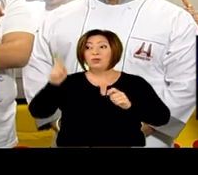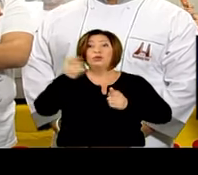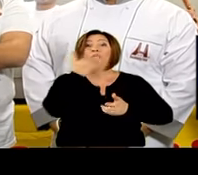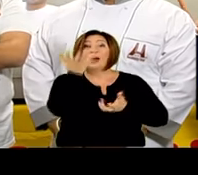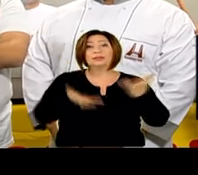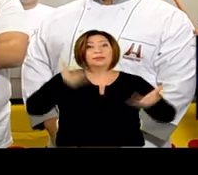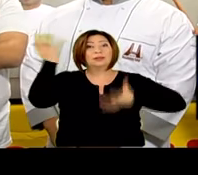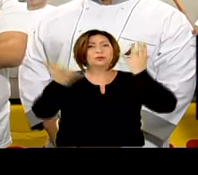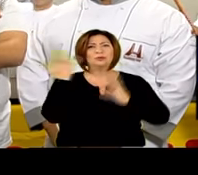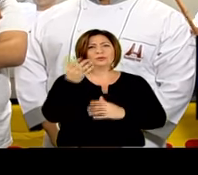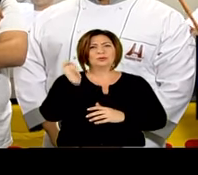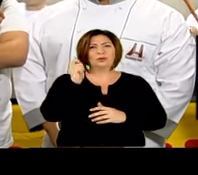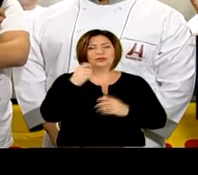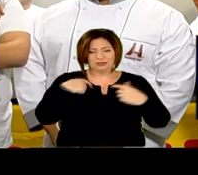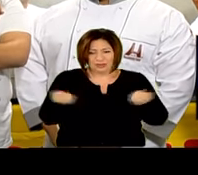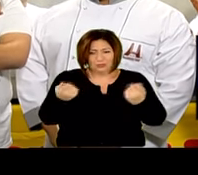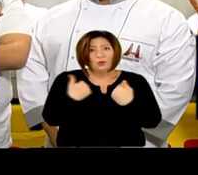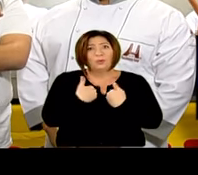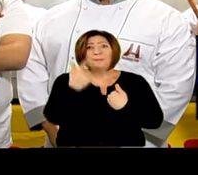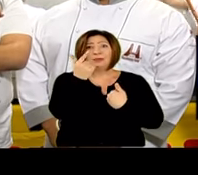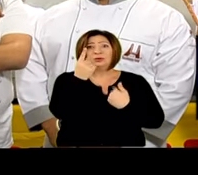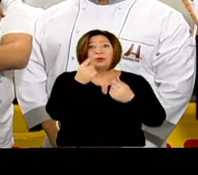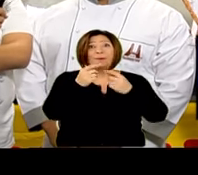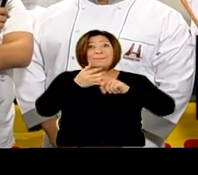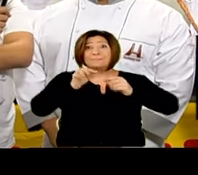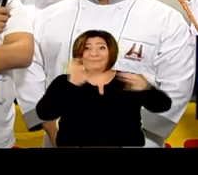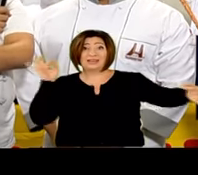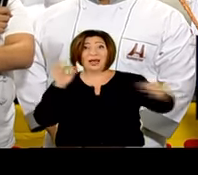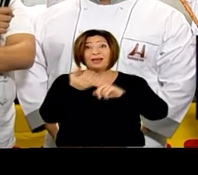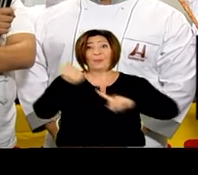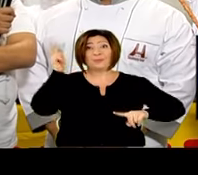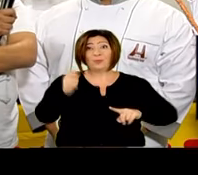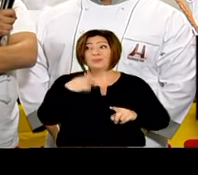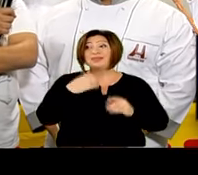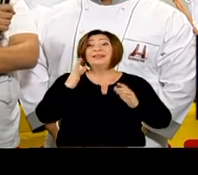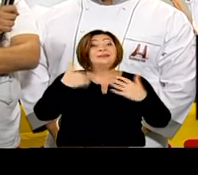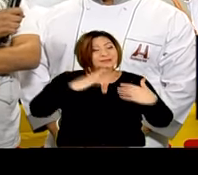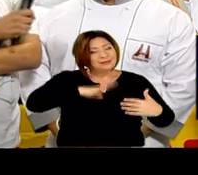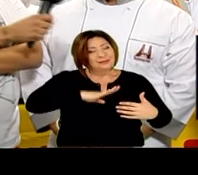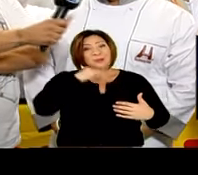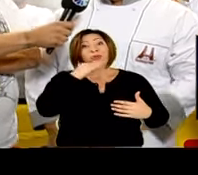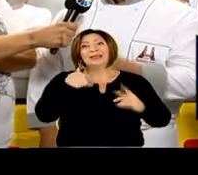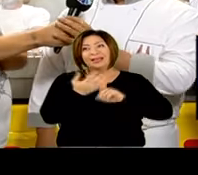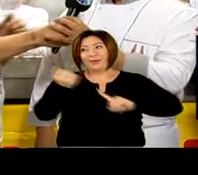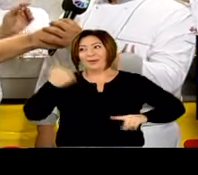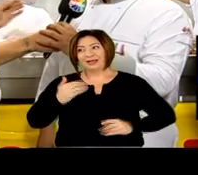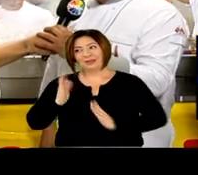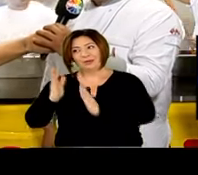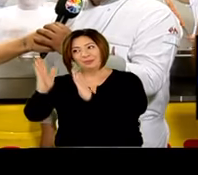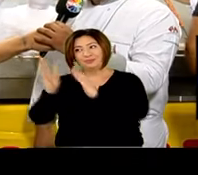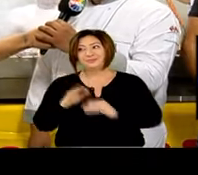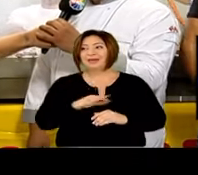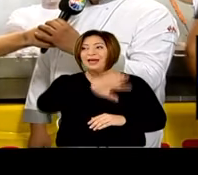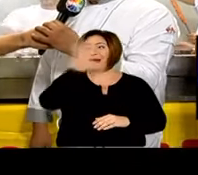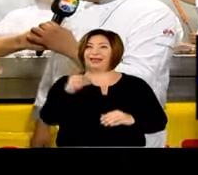dumanlar tutuyor. Çok zor şartlarda çalışıyorum. 1,5 metre kebap yaptılar. Dayanamıyorum. Ben mikrofonu veriyorum ve kebaba gidiyorum.